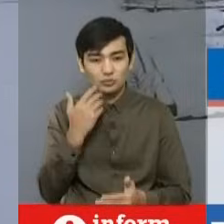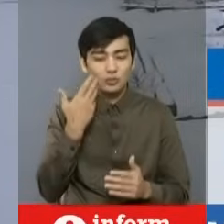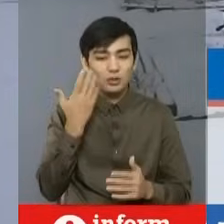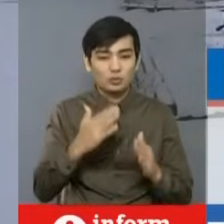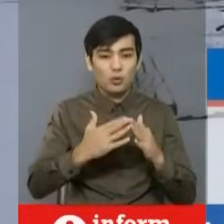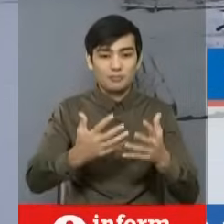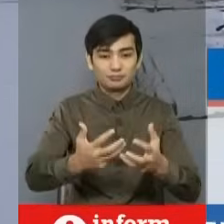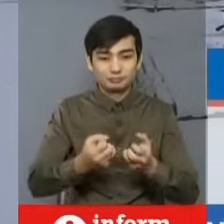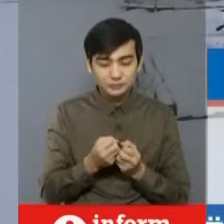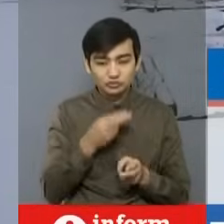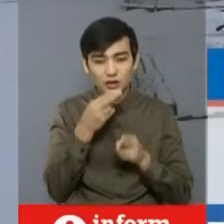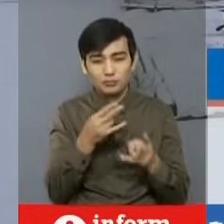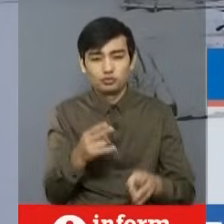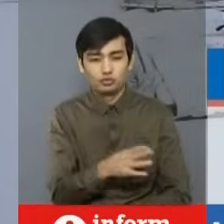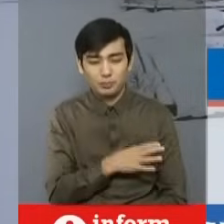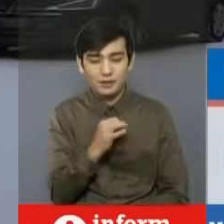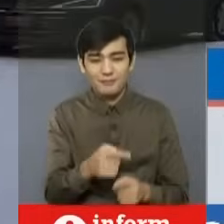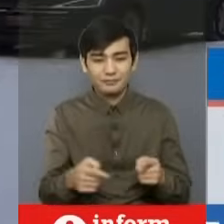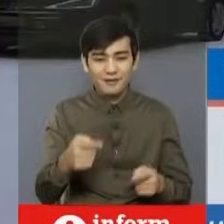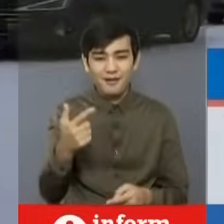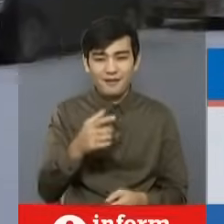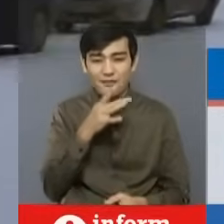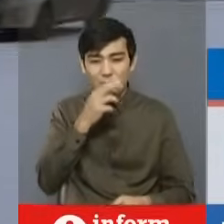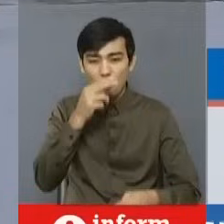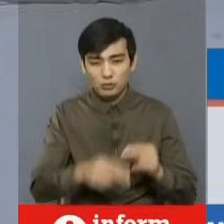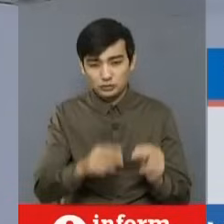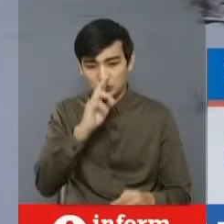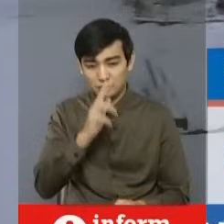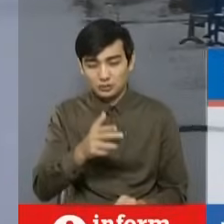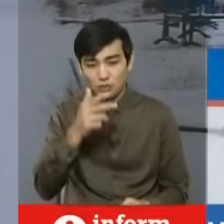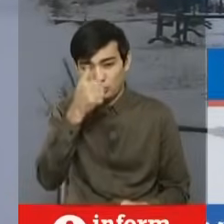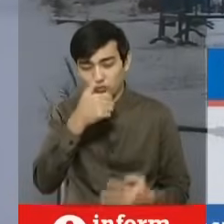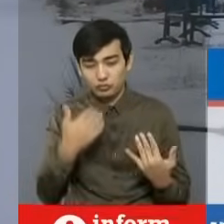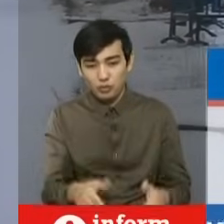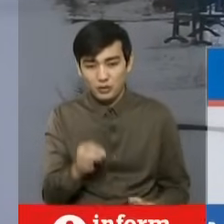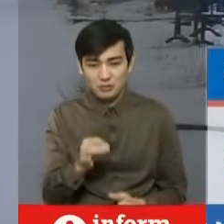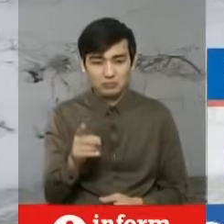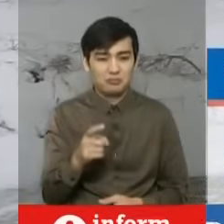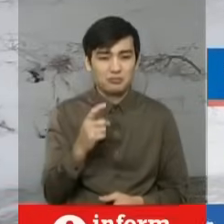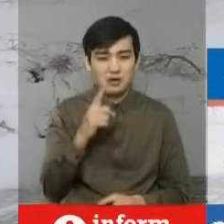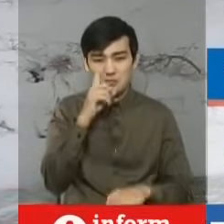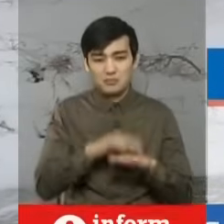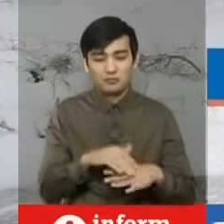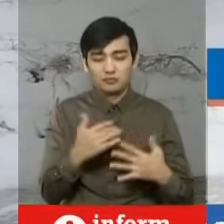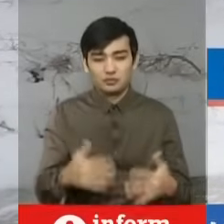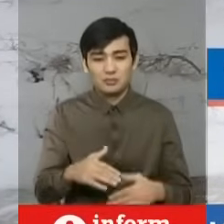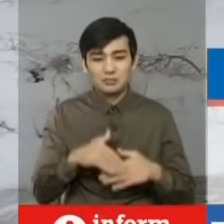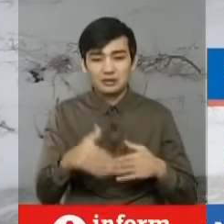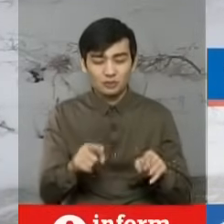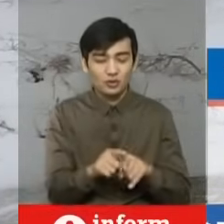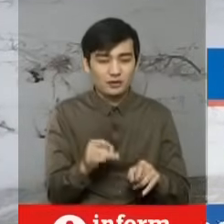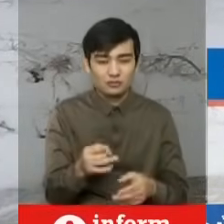эксплуатацию и до истечения гарантийных сроков в 3 года также судья вынес частное постановление по которому в отношении